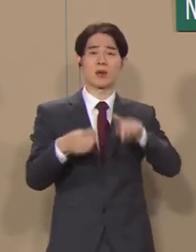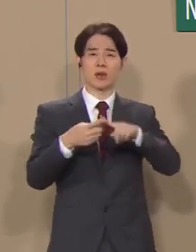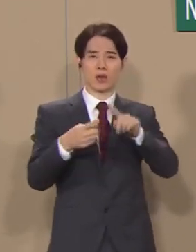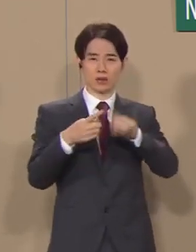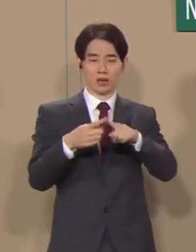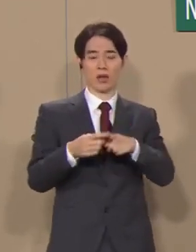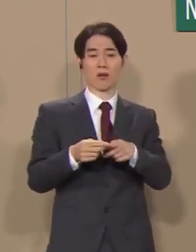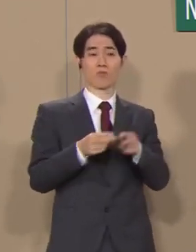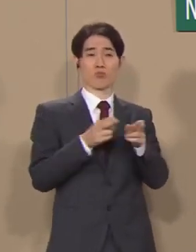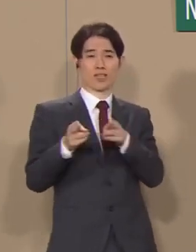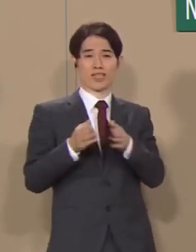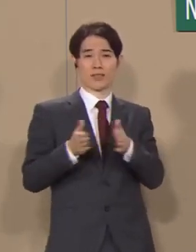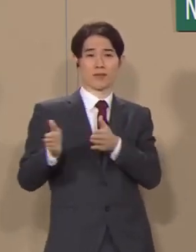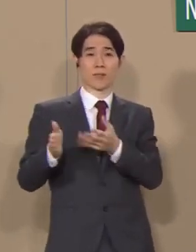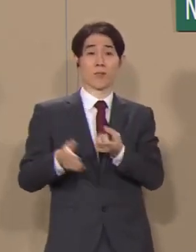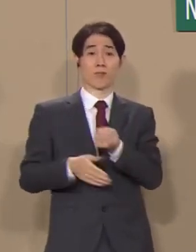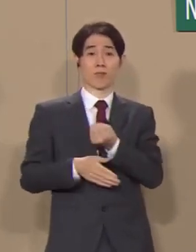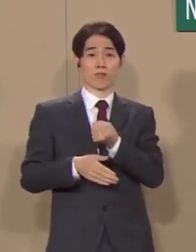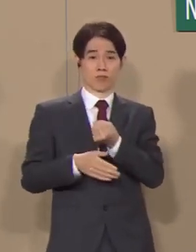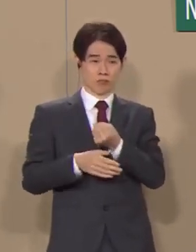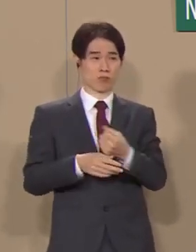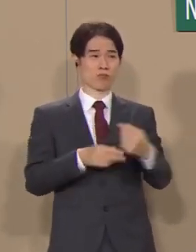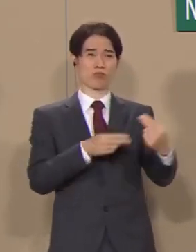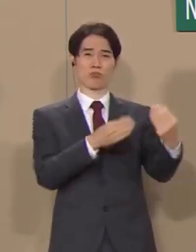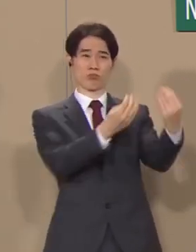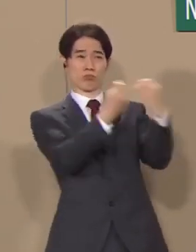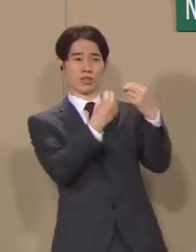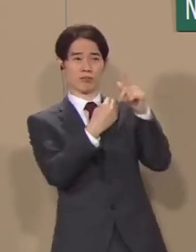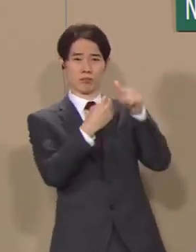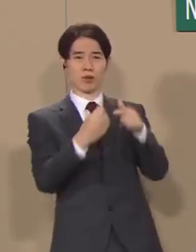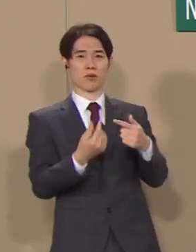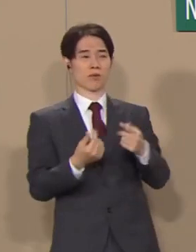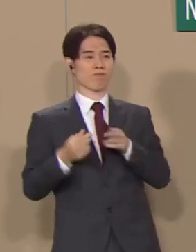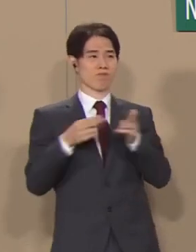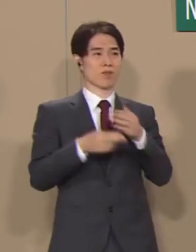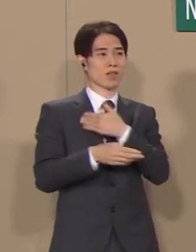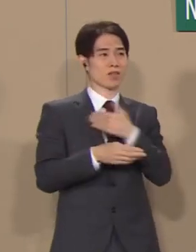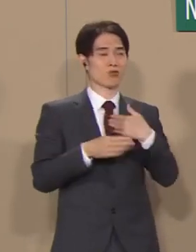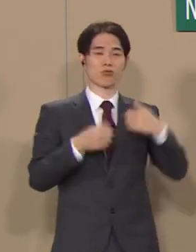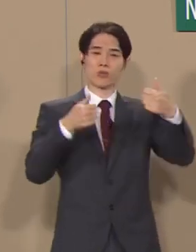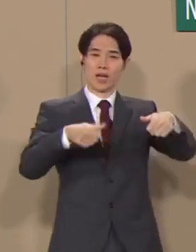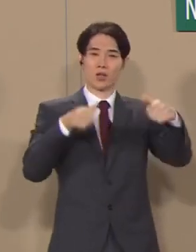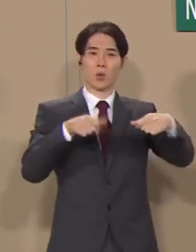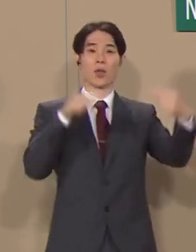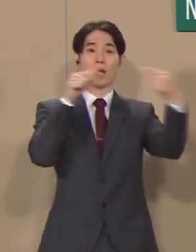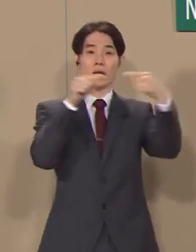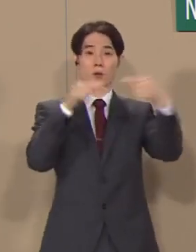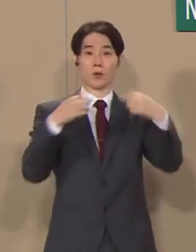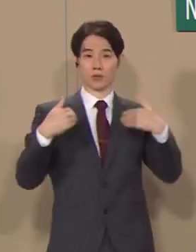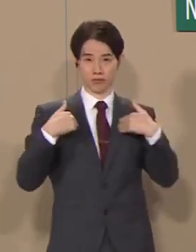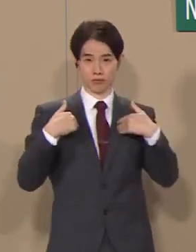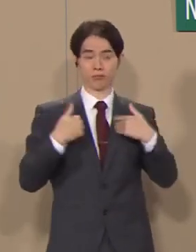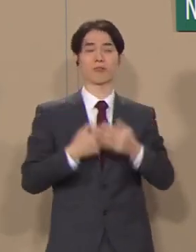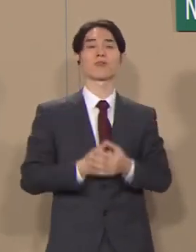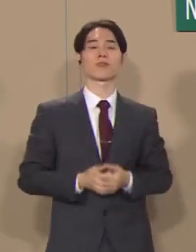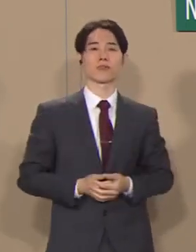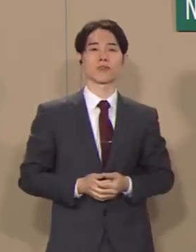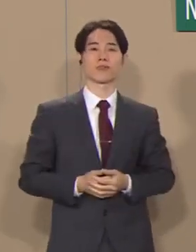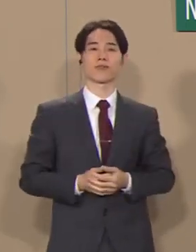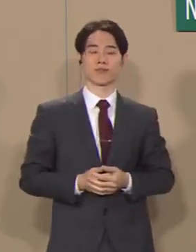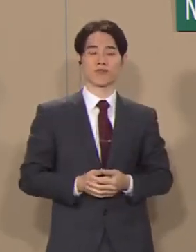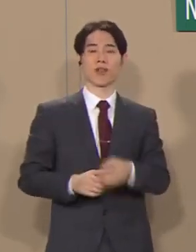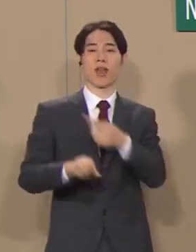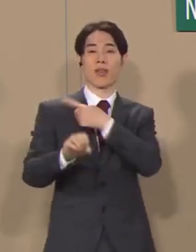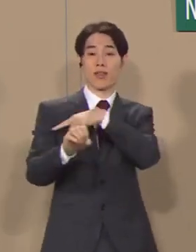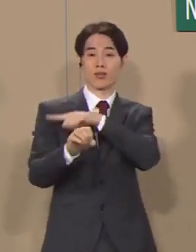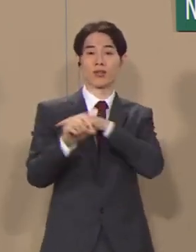保有し武器を排気武力を背景とした対等な外交を行っていく必要性があると考えています最後に